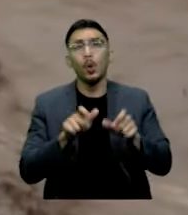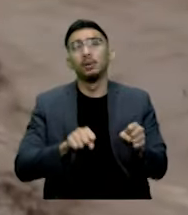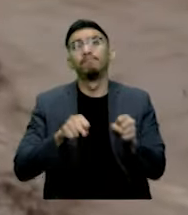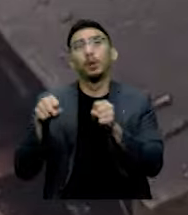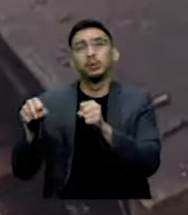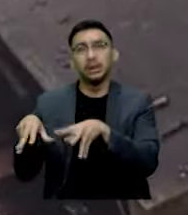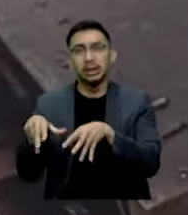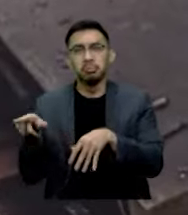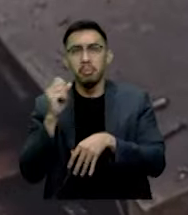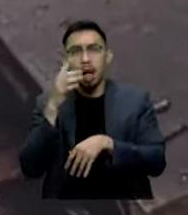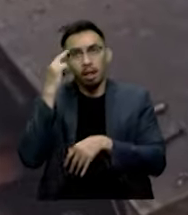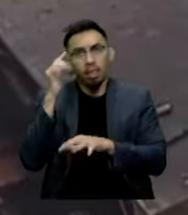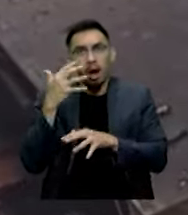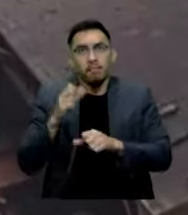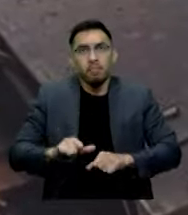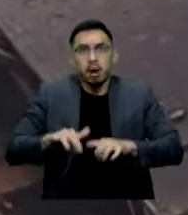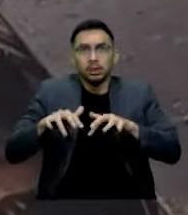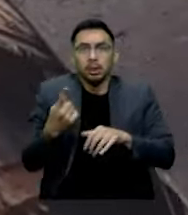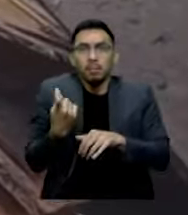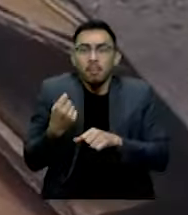trauma dengan banjir yang tiba-tiba menerjang.